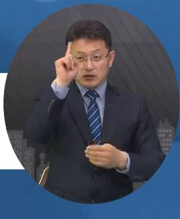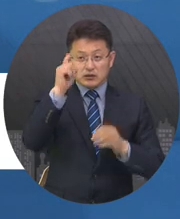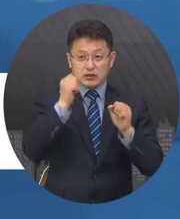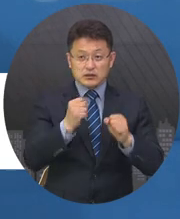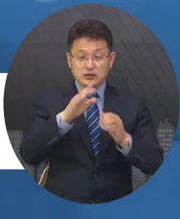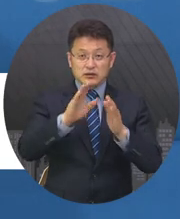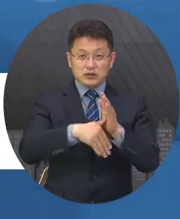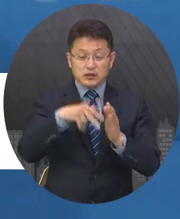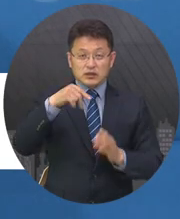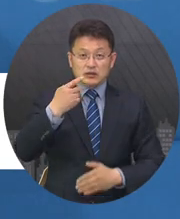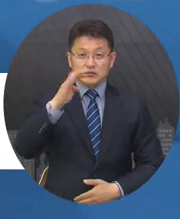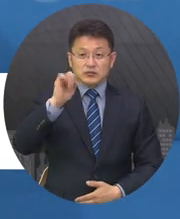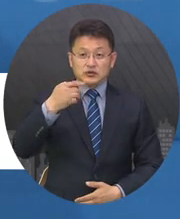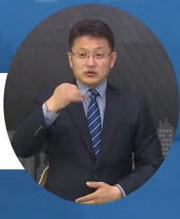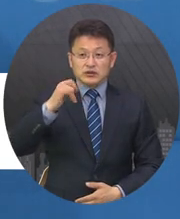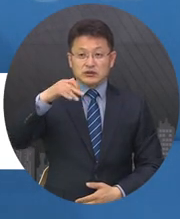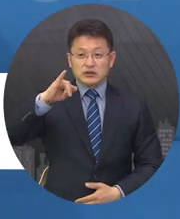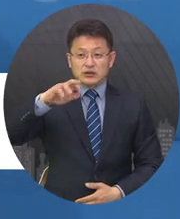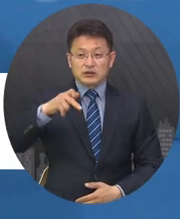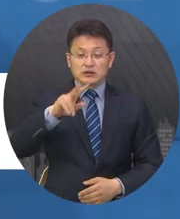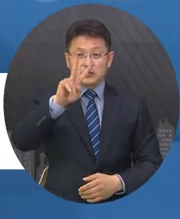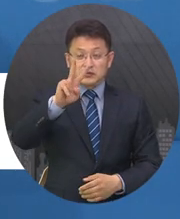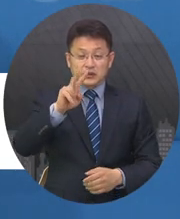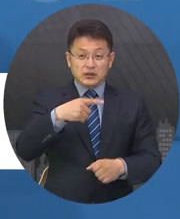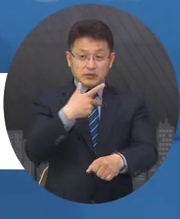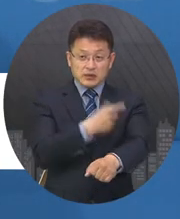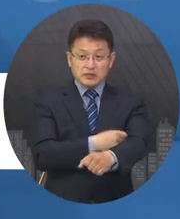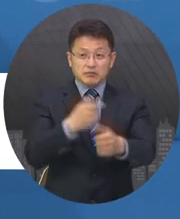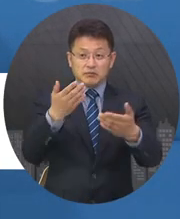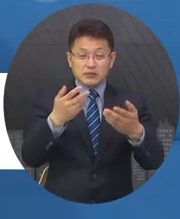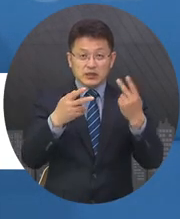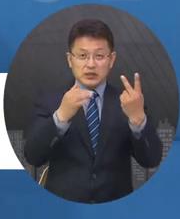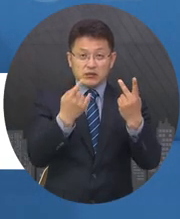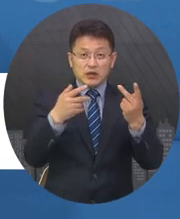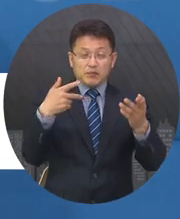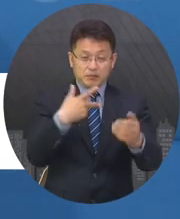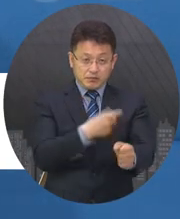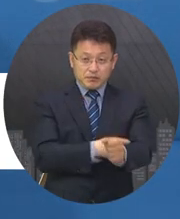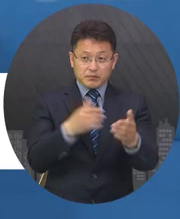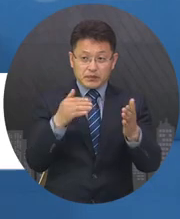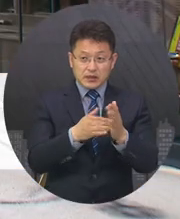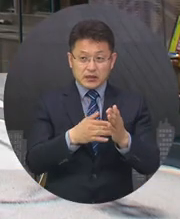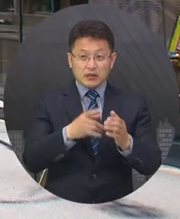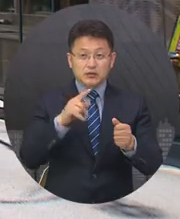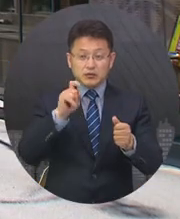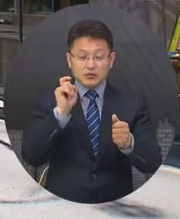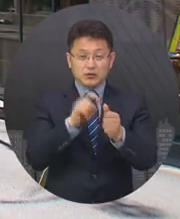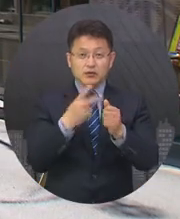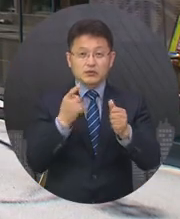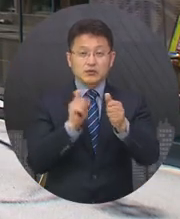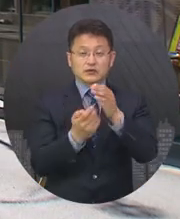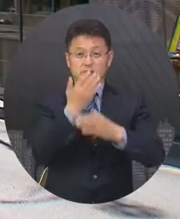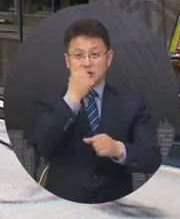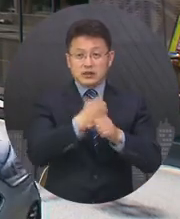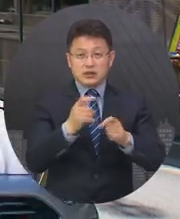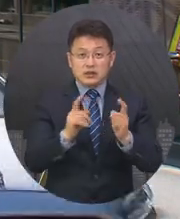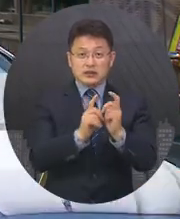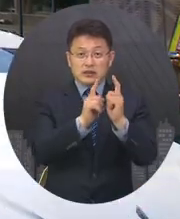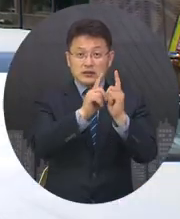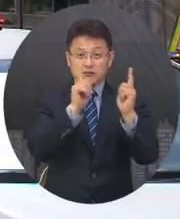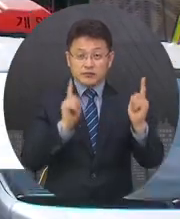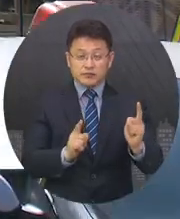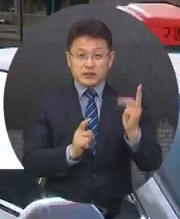당시 스푸트니크 V 백신을 예 접종한 이력이 있으나 확진된 경우입니다. 사회적 거리두기를